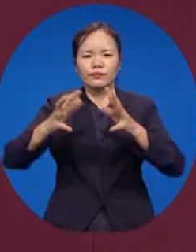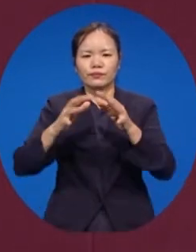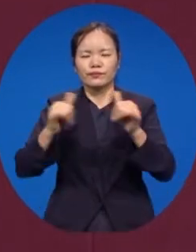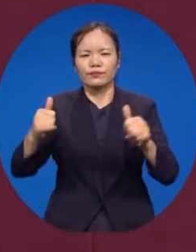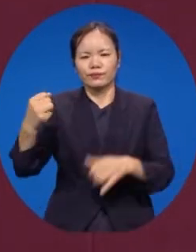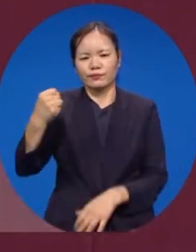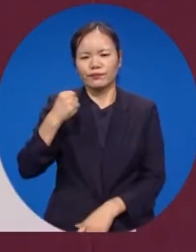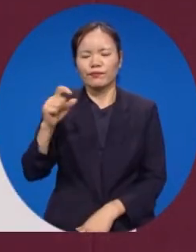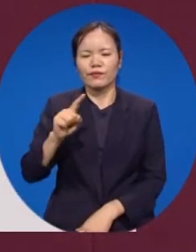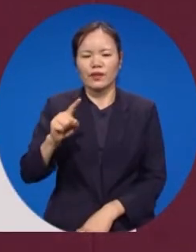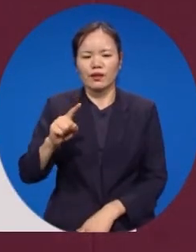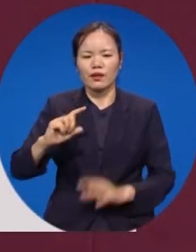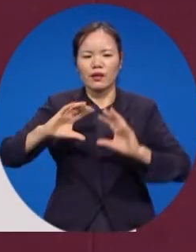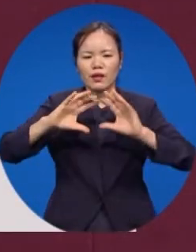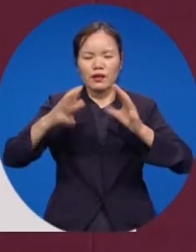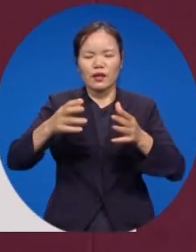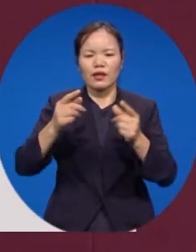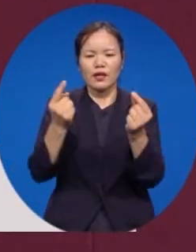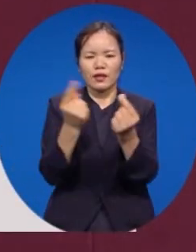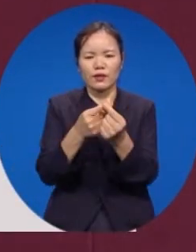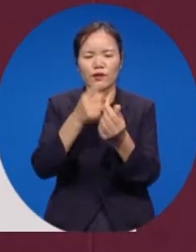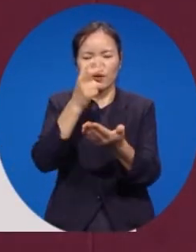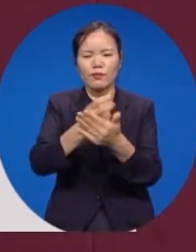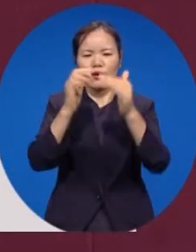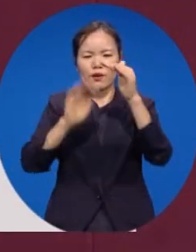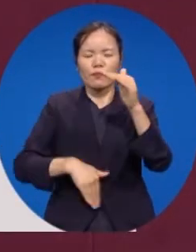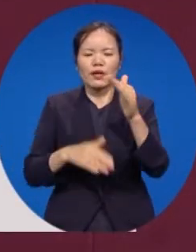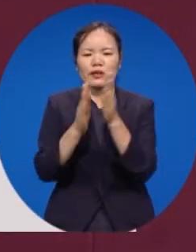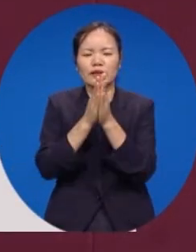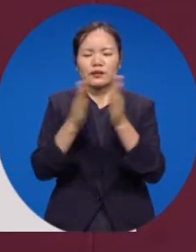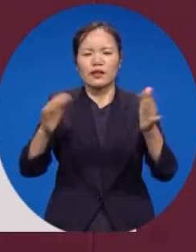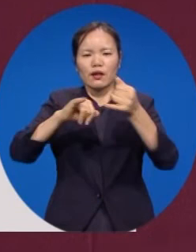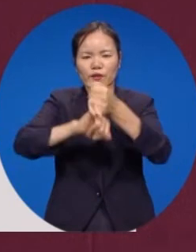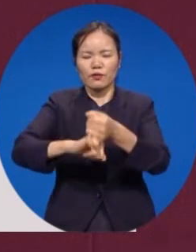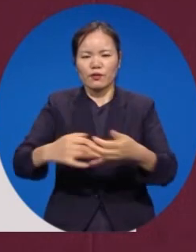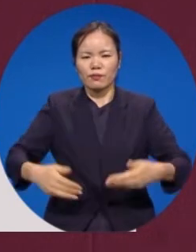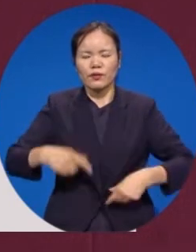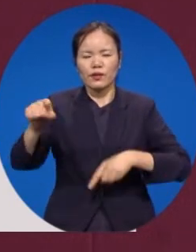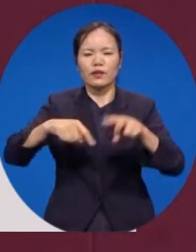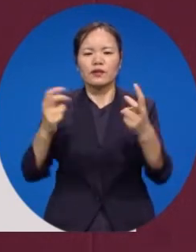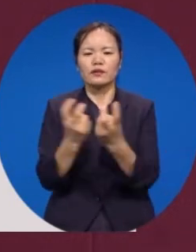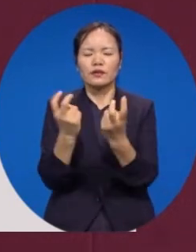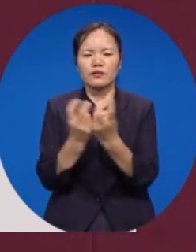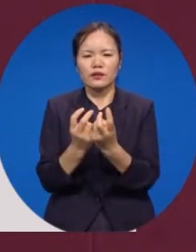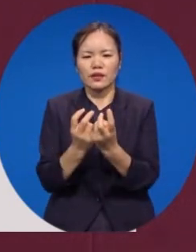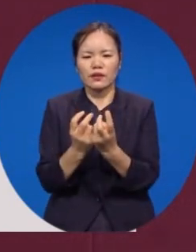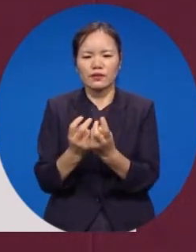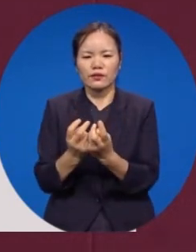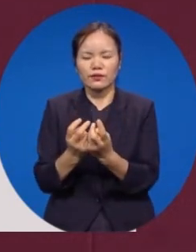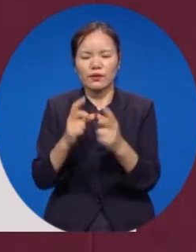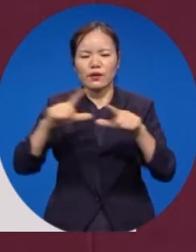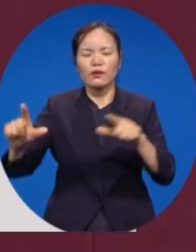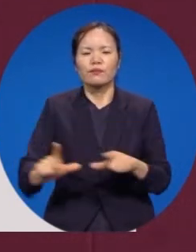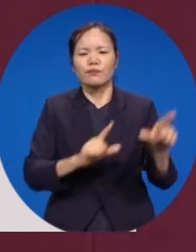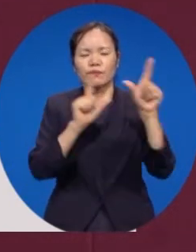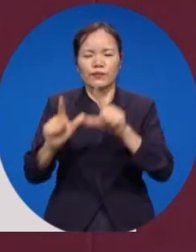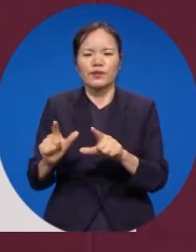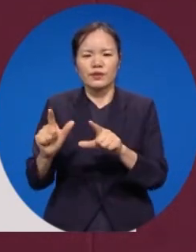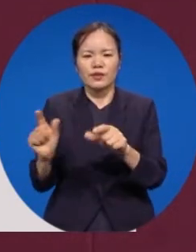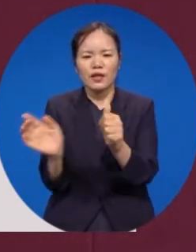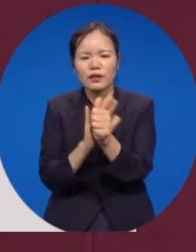국민의힘은 당론 1호 법안을 시작으로 꼭 필요한 정책으로 민생을 챙기는